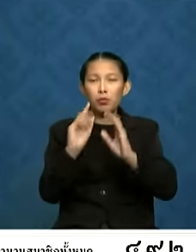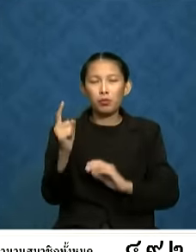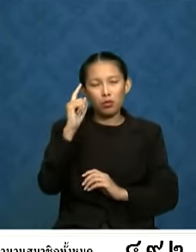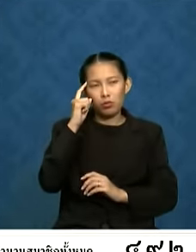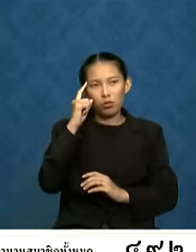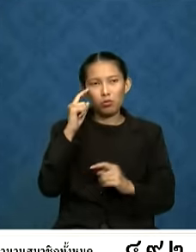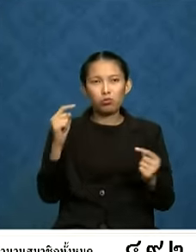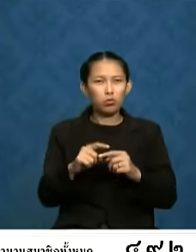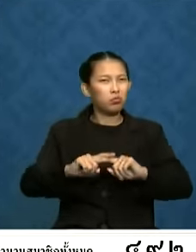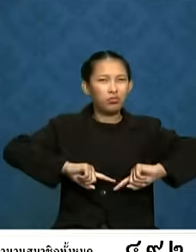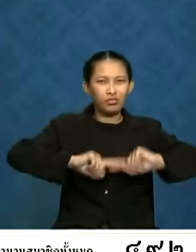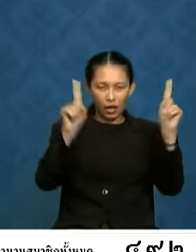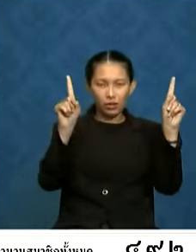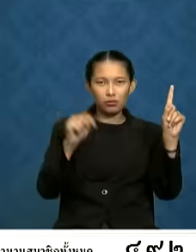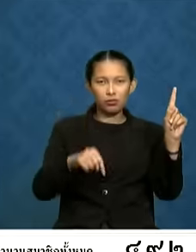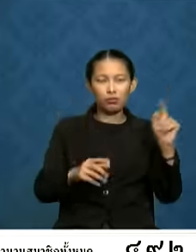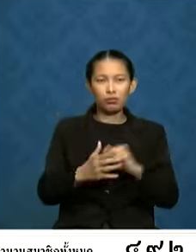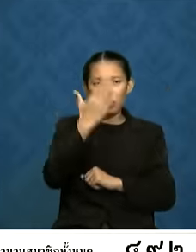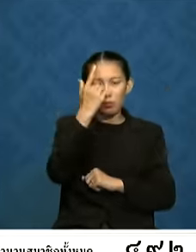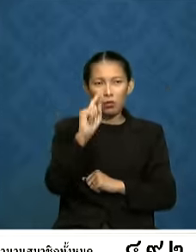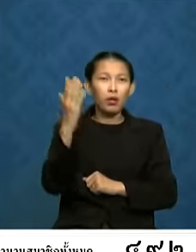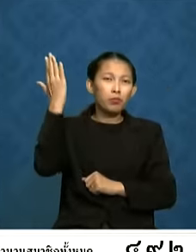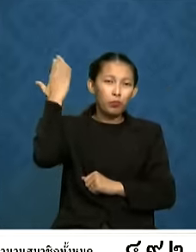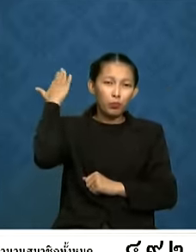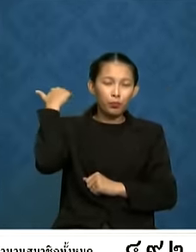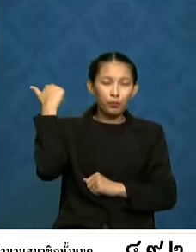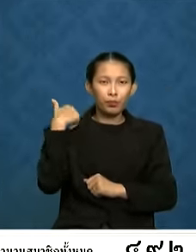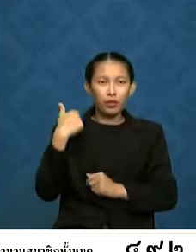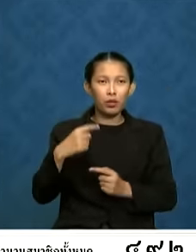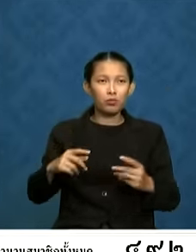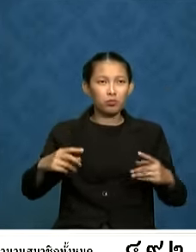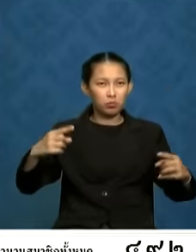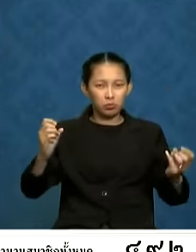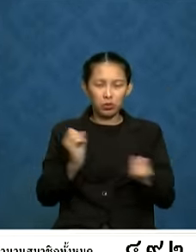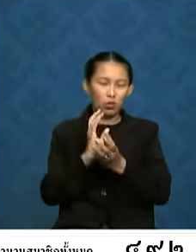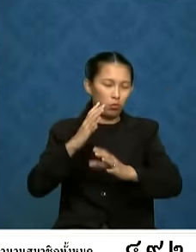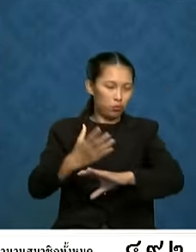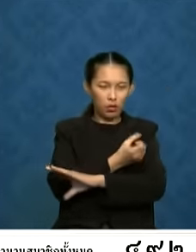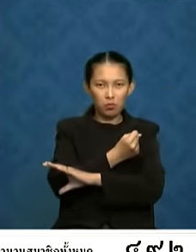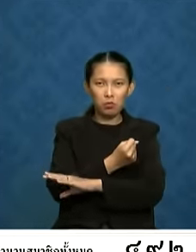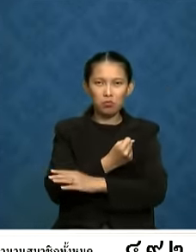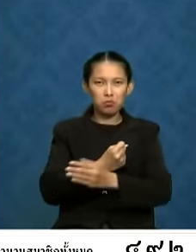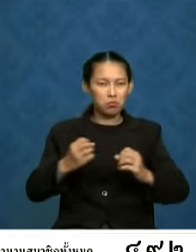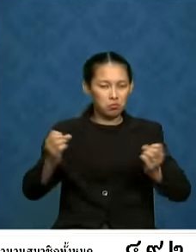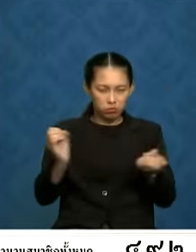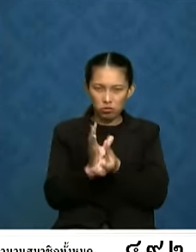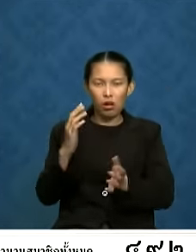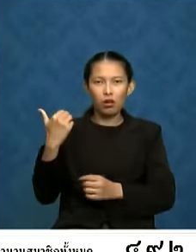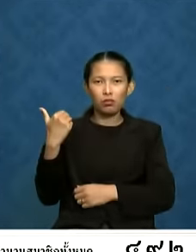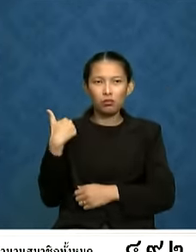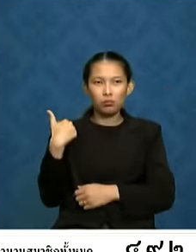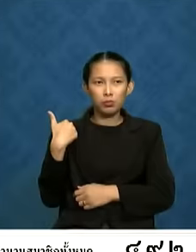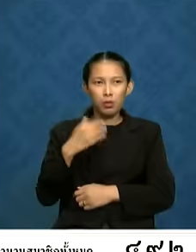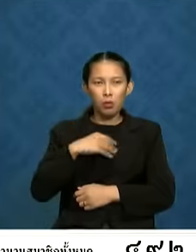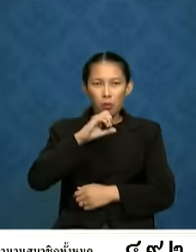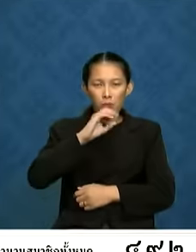คิดว่าเป็นกรณีที่แตกต่างกันกรณีวันนั้นเนี่ยความขัดแย้งทางการเมืองสูงมากนะครับความขัดแย้งทางการเมืองสูงมากต้องบอก